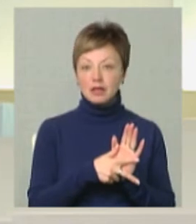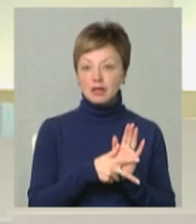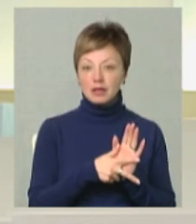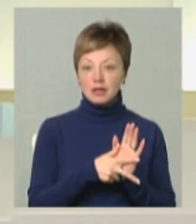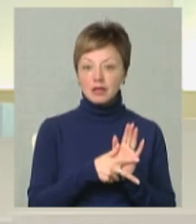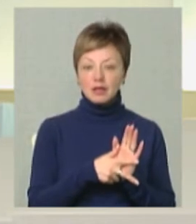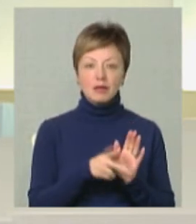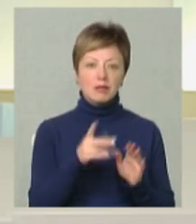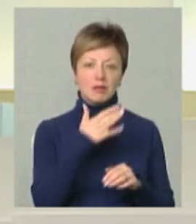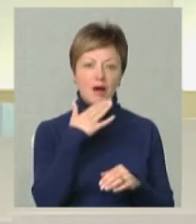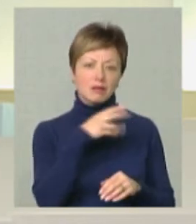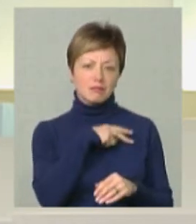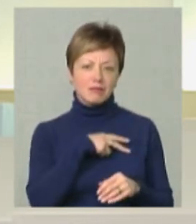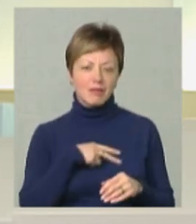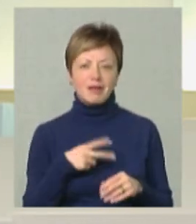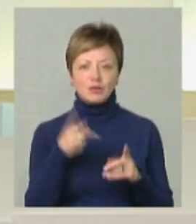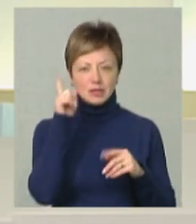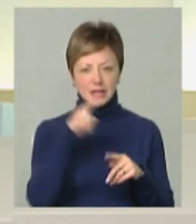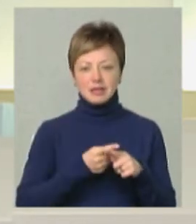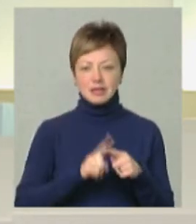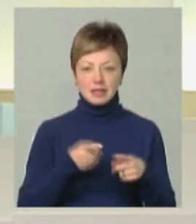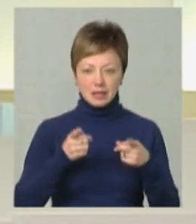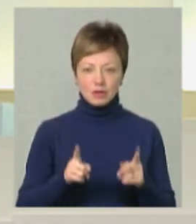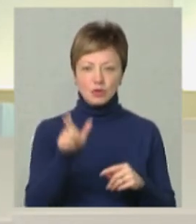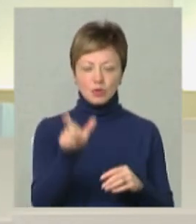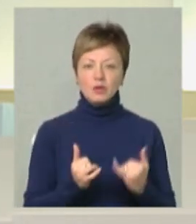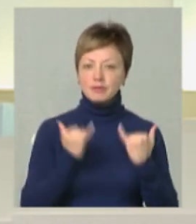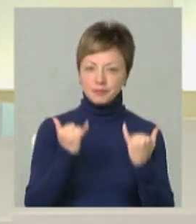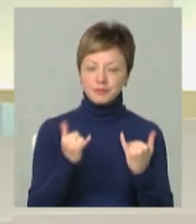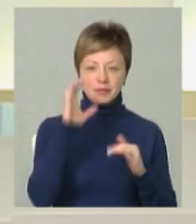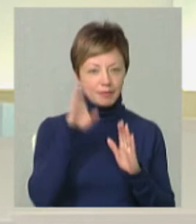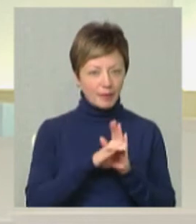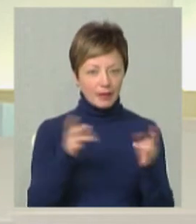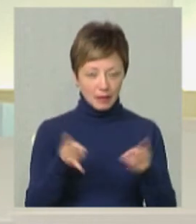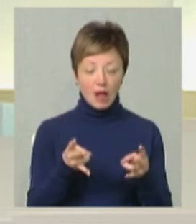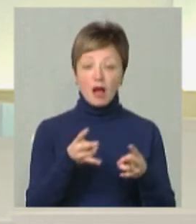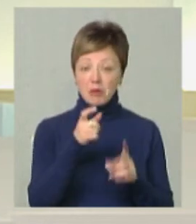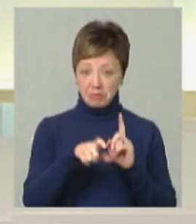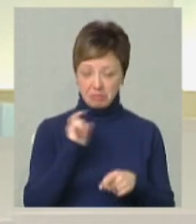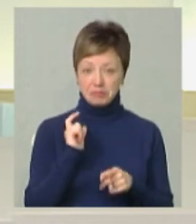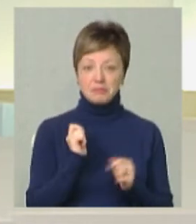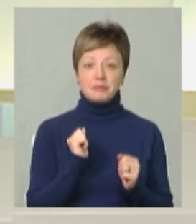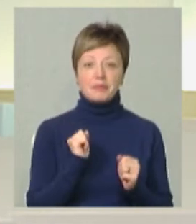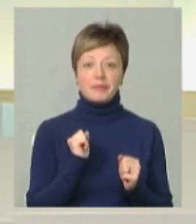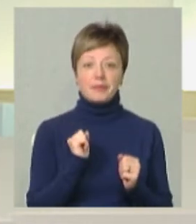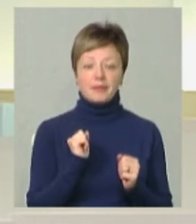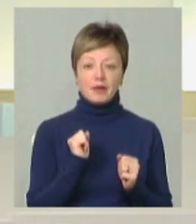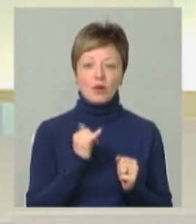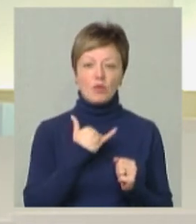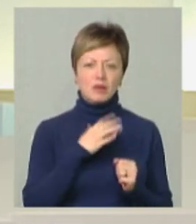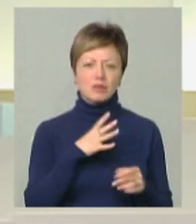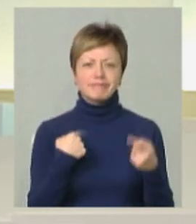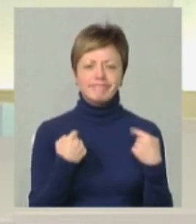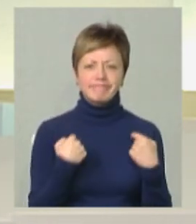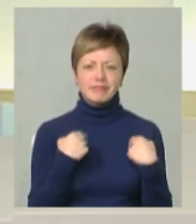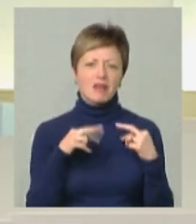лісотехнічний університет, багато регалій, хто знає це дійсно до нього варто дослуховуватися. Коли певні в мене були муки